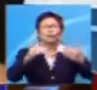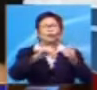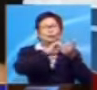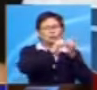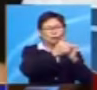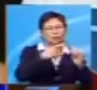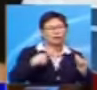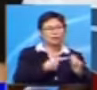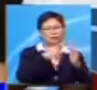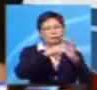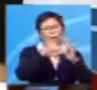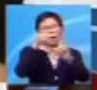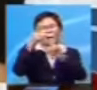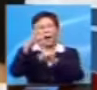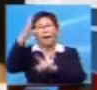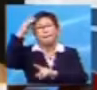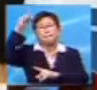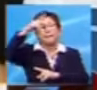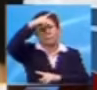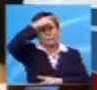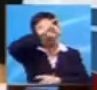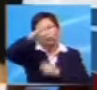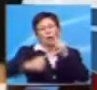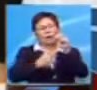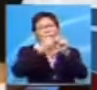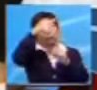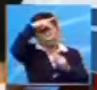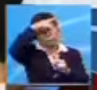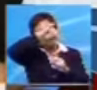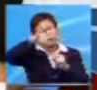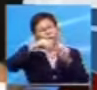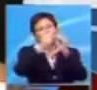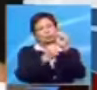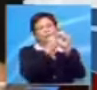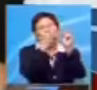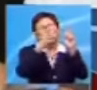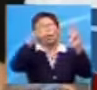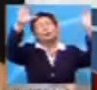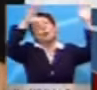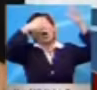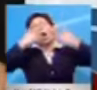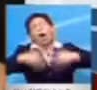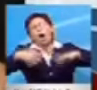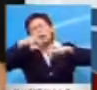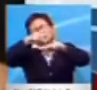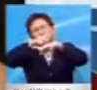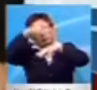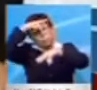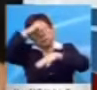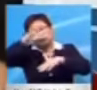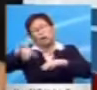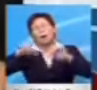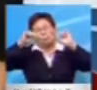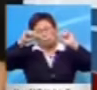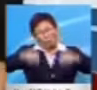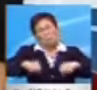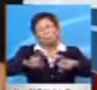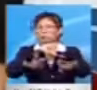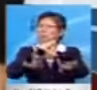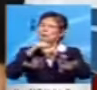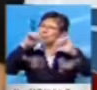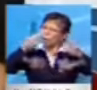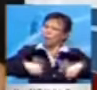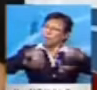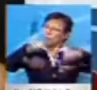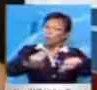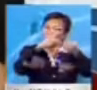tipis 7.3 Putrajaya 2016 cuaca panas dan berbahang di Putrajaya tidak menghalang kehebatan atlet Veteran